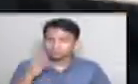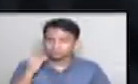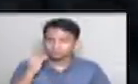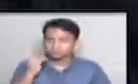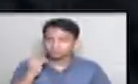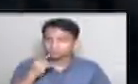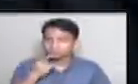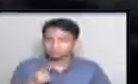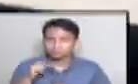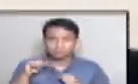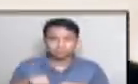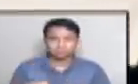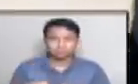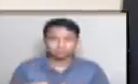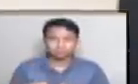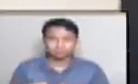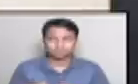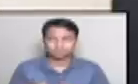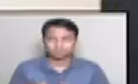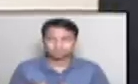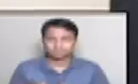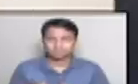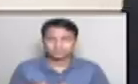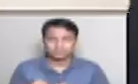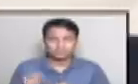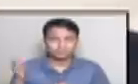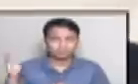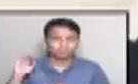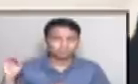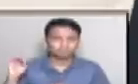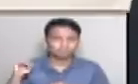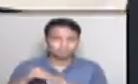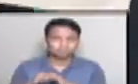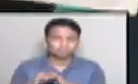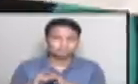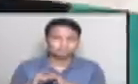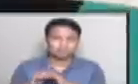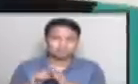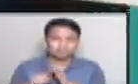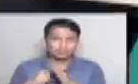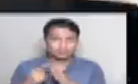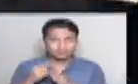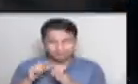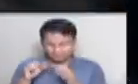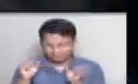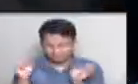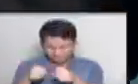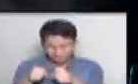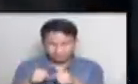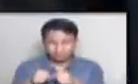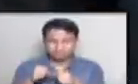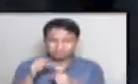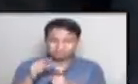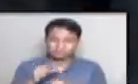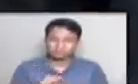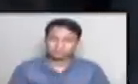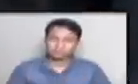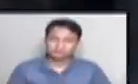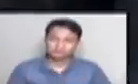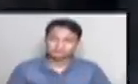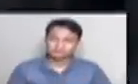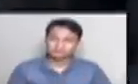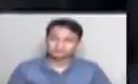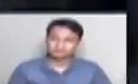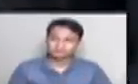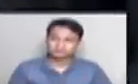Ma'am, hindi nga pwedeng magkasya to sa puwet ng amo mo eh. Ang boss mo kasi baka mabubutas, sobrang liit. Ano po? I'm sorry